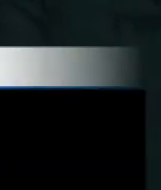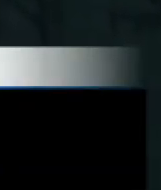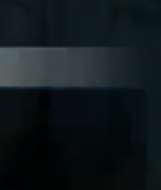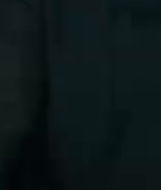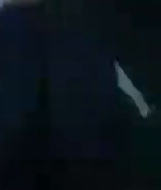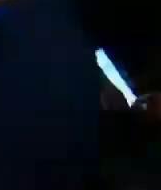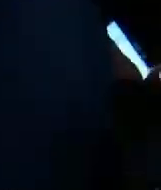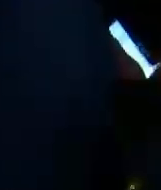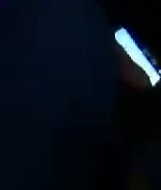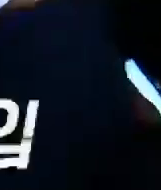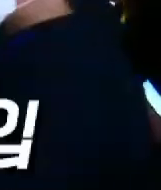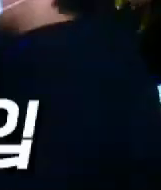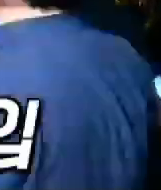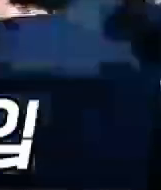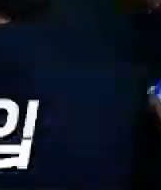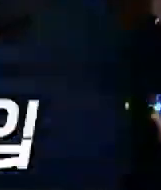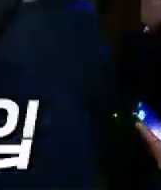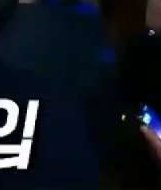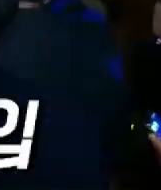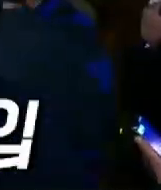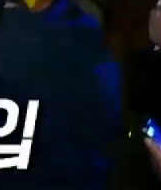나는데